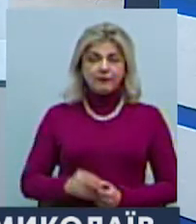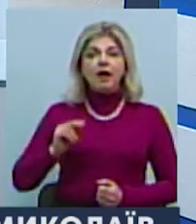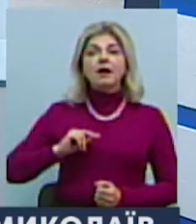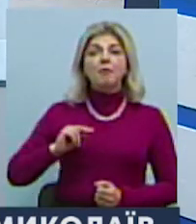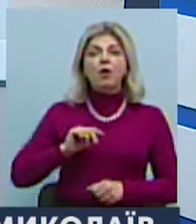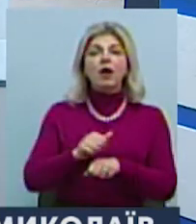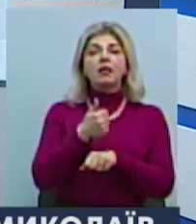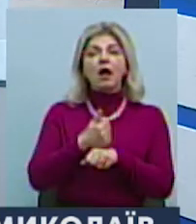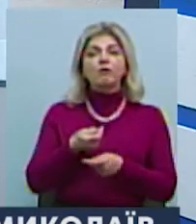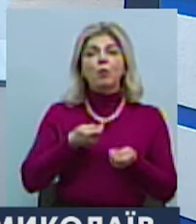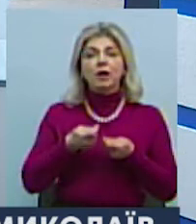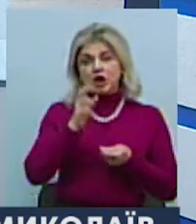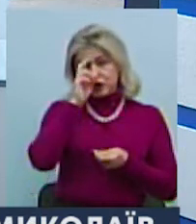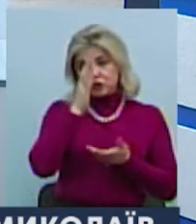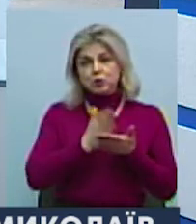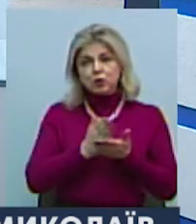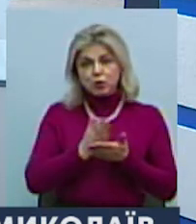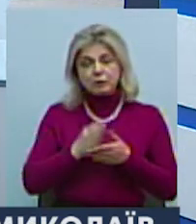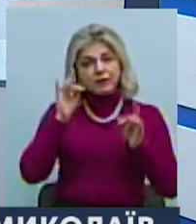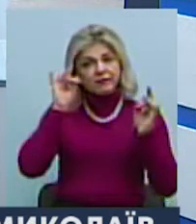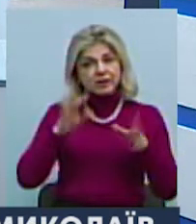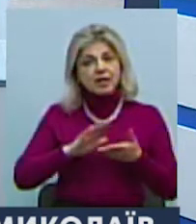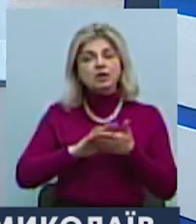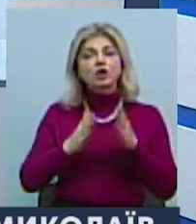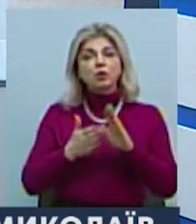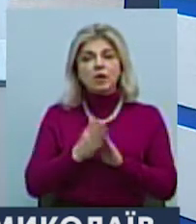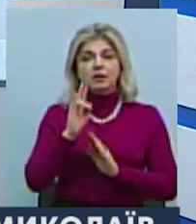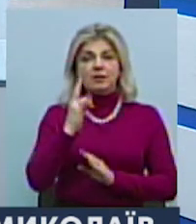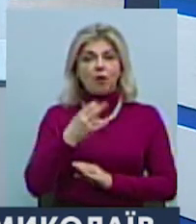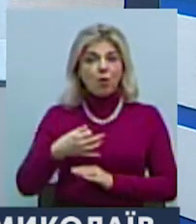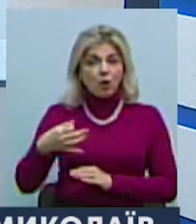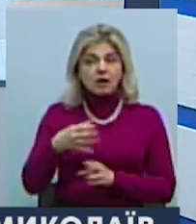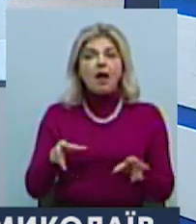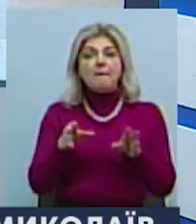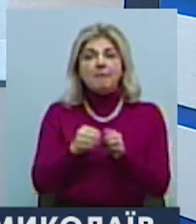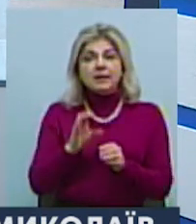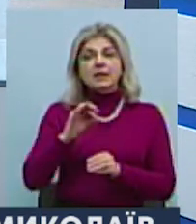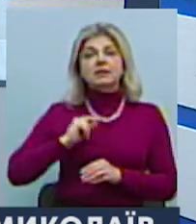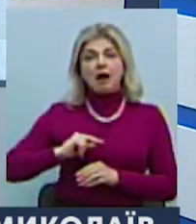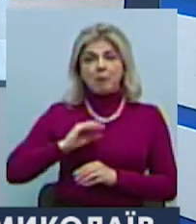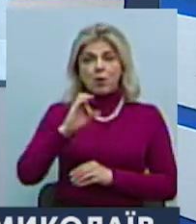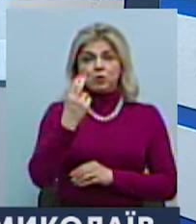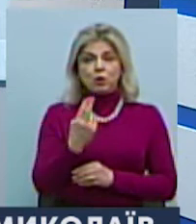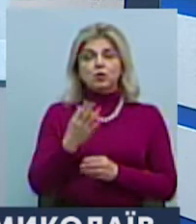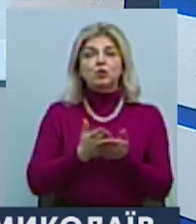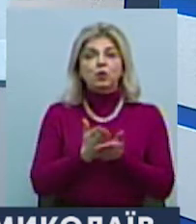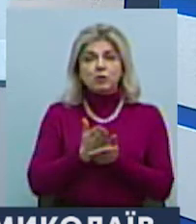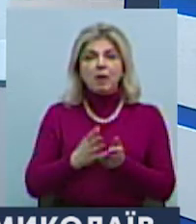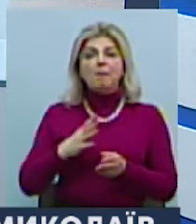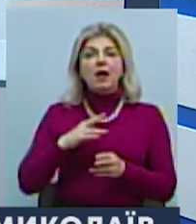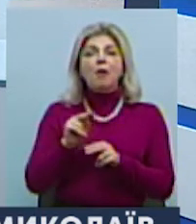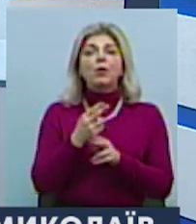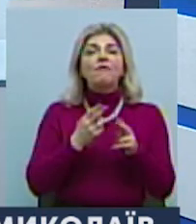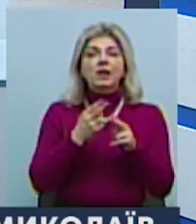Співробітники Головного управління Державної служби з надзвичайних ситуацій Миколаївській області спільно з працівниками соціальної служби провели профілактичний захід у